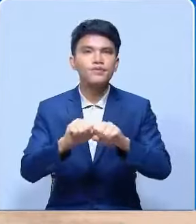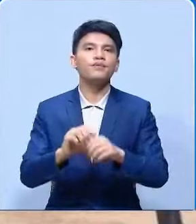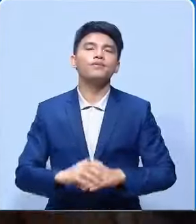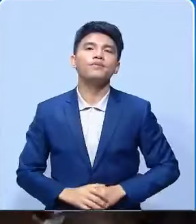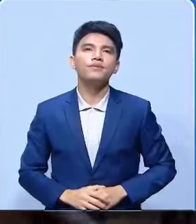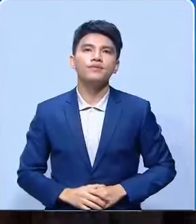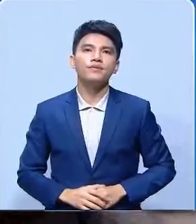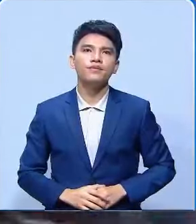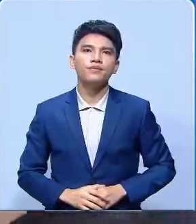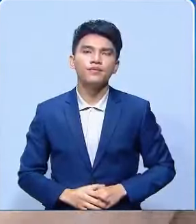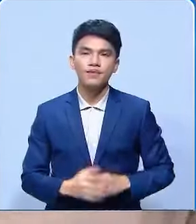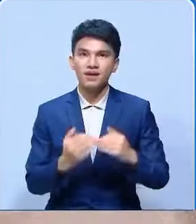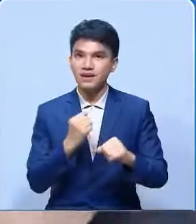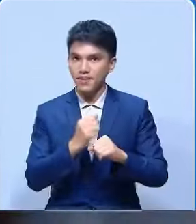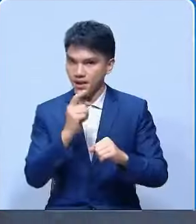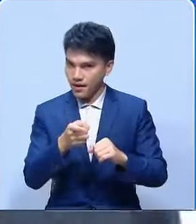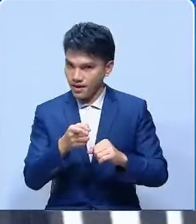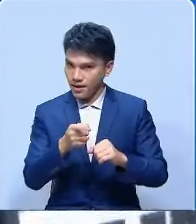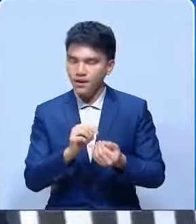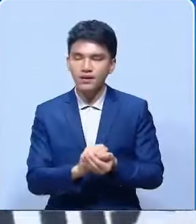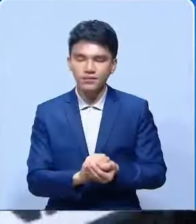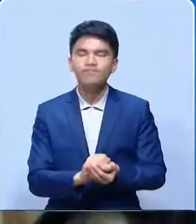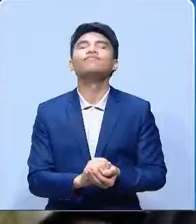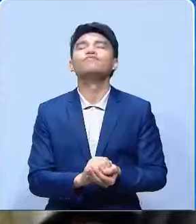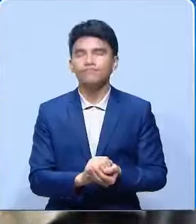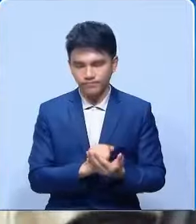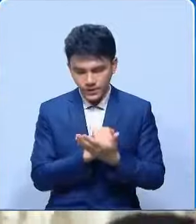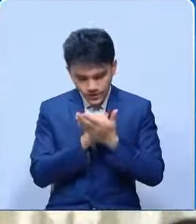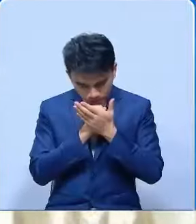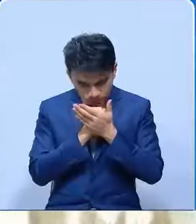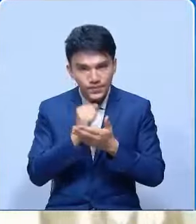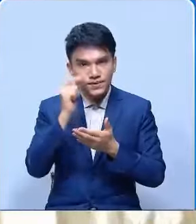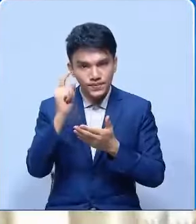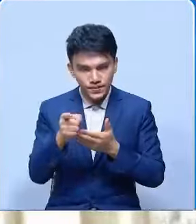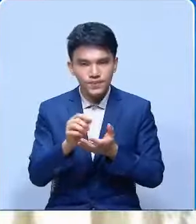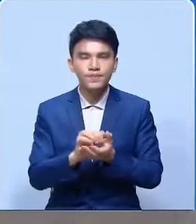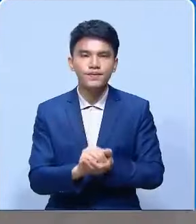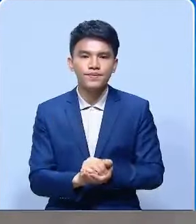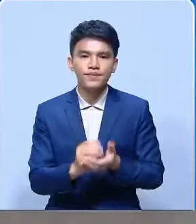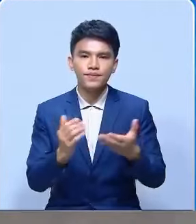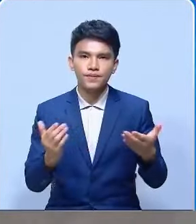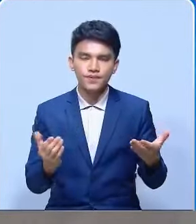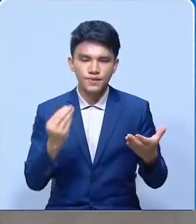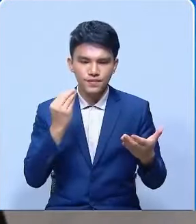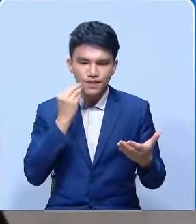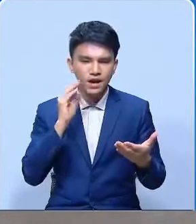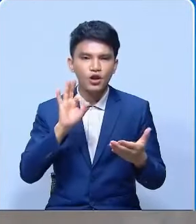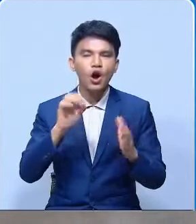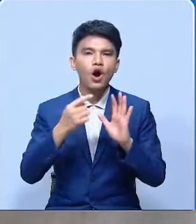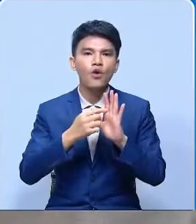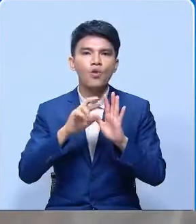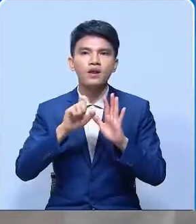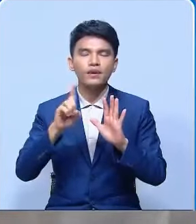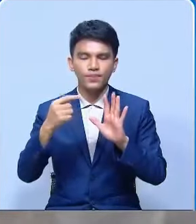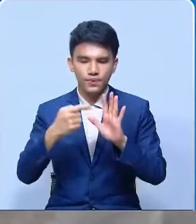รุหน่อยทำจริงป่ะบอกเออเสพยาบ้าไปเม็ดนึงสาเหตุที่บุกเข้าไปที่บ้านของนางฟาริดาเนี่ยจะ